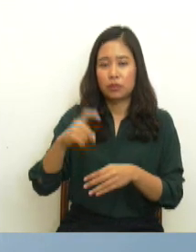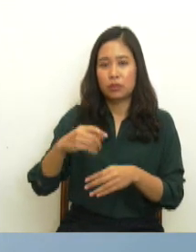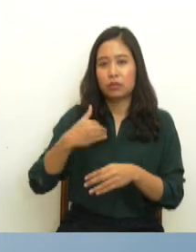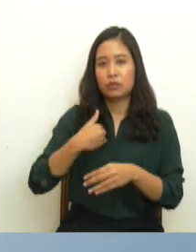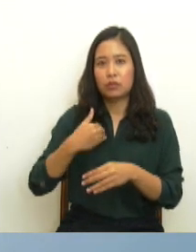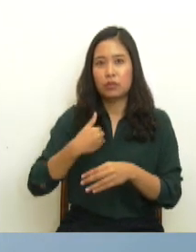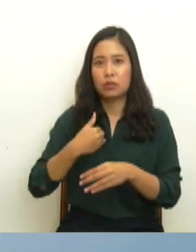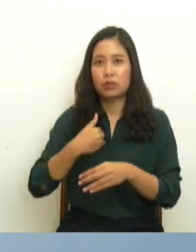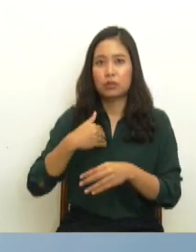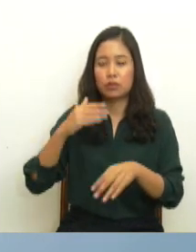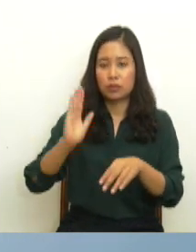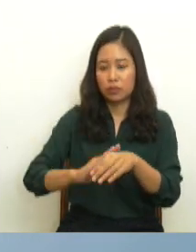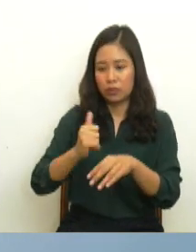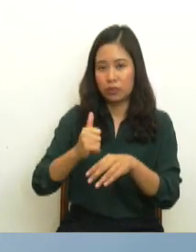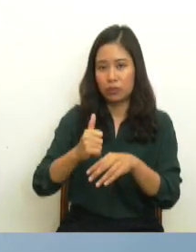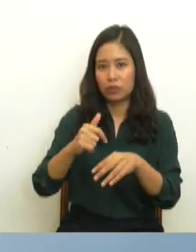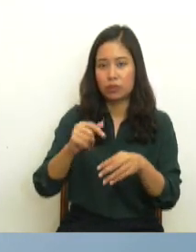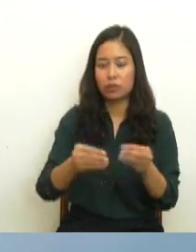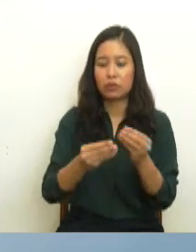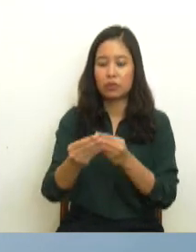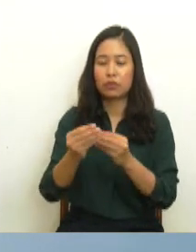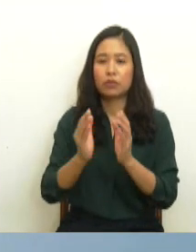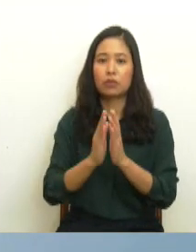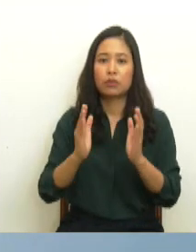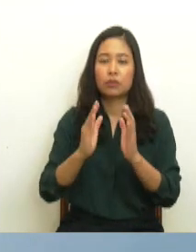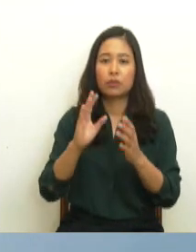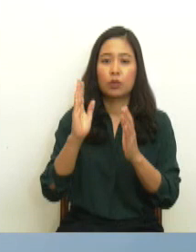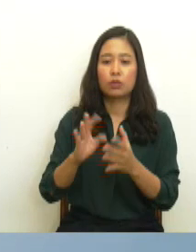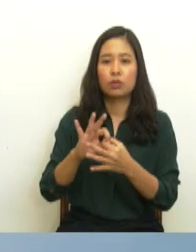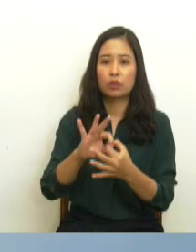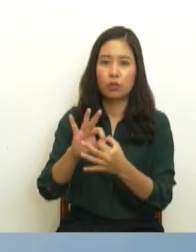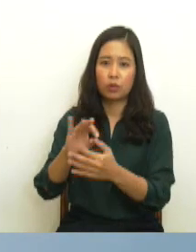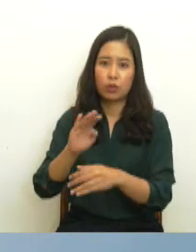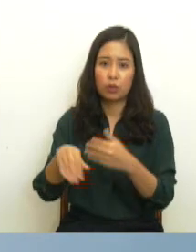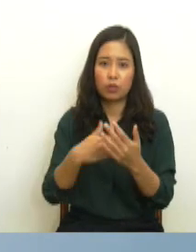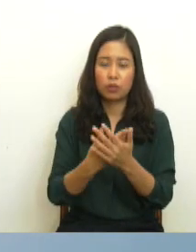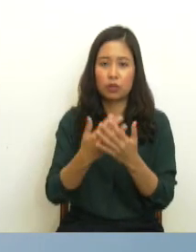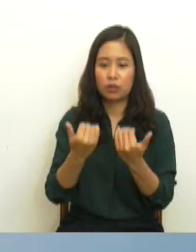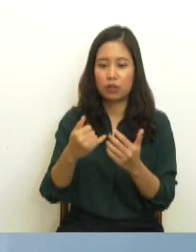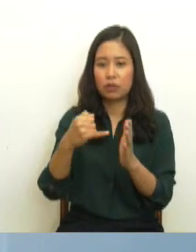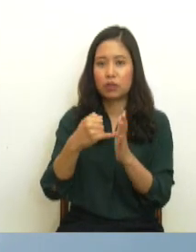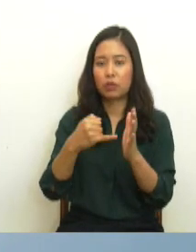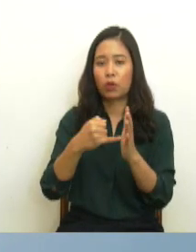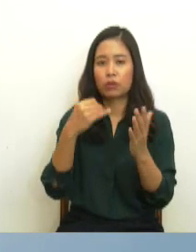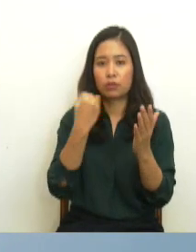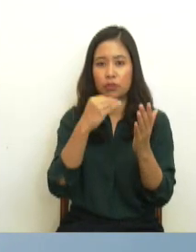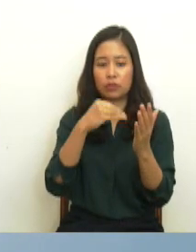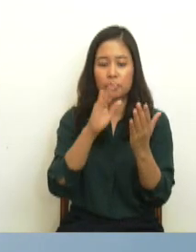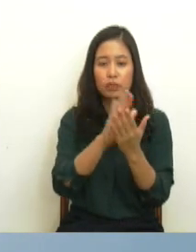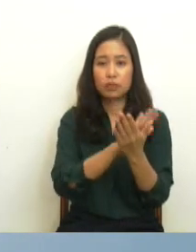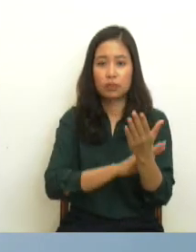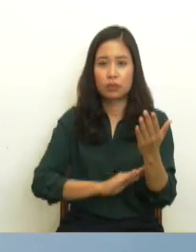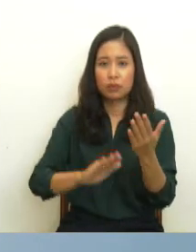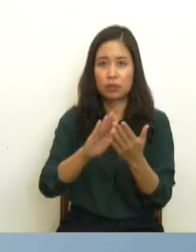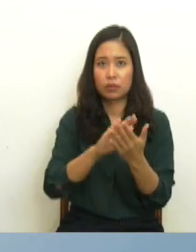กับผู้มีส่วนเกี่ยวข้องต้องไว้เป็นอย่างยิ่งในโอกาสนี้รหัสจังหวัดตรังจังหวัดเขตแต่ละเขตข้อสื่อสารอย่างนี้ก็